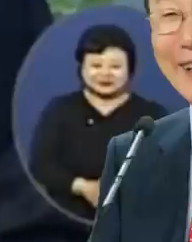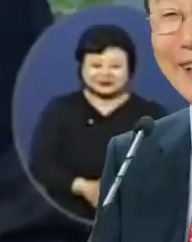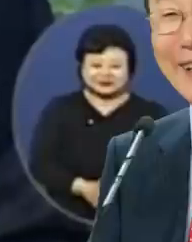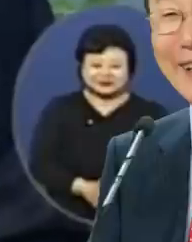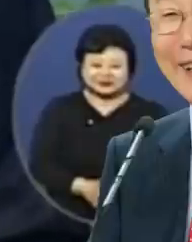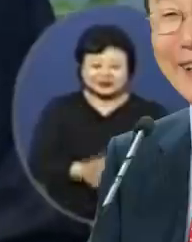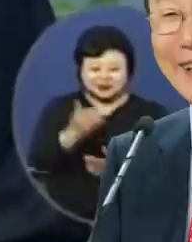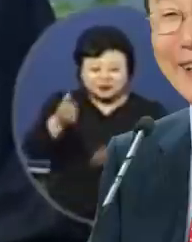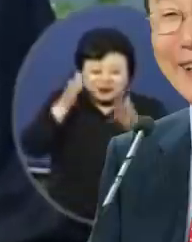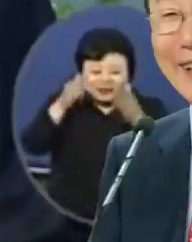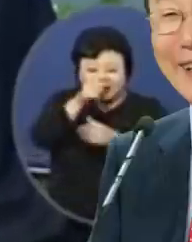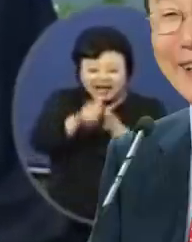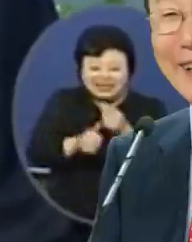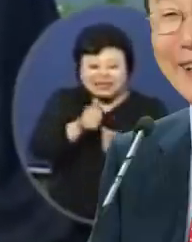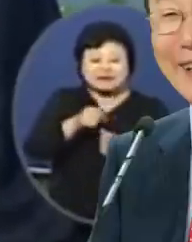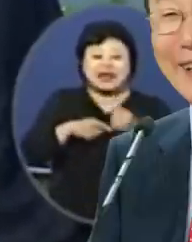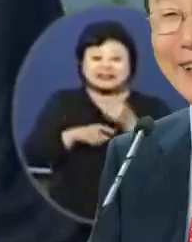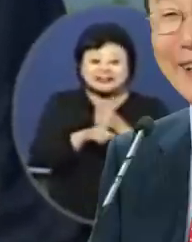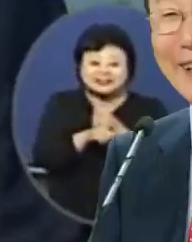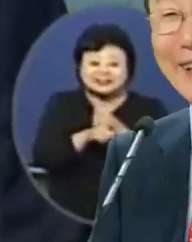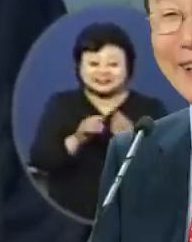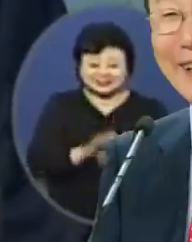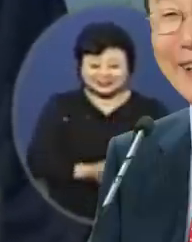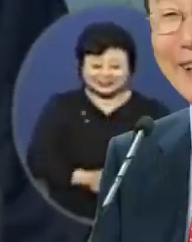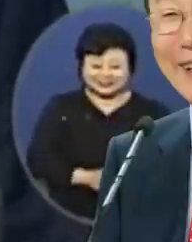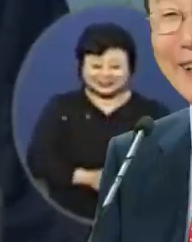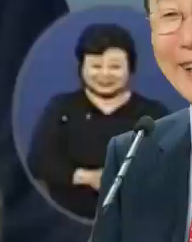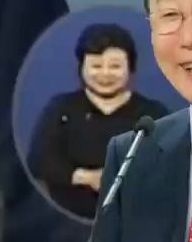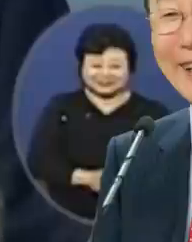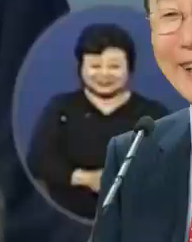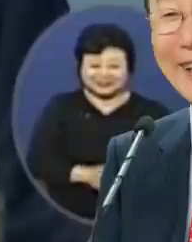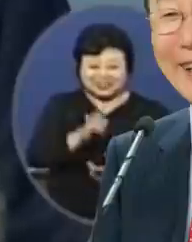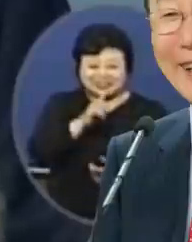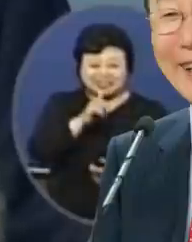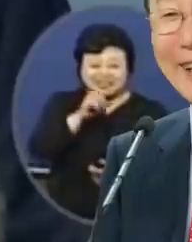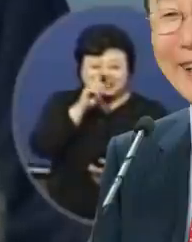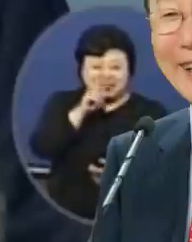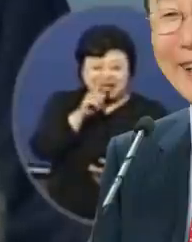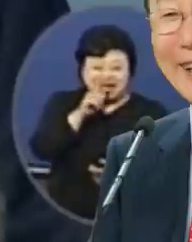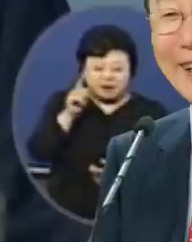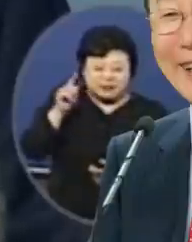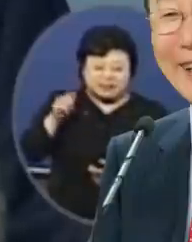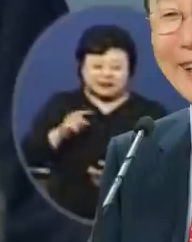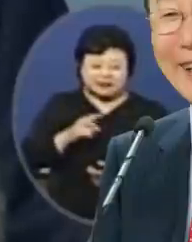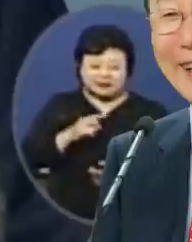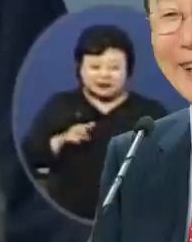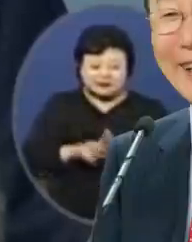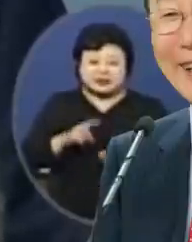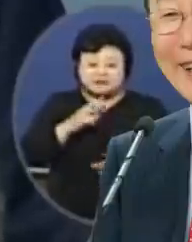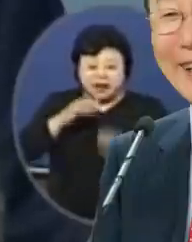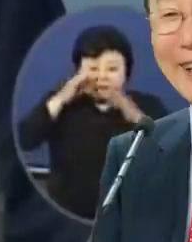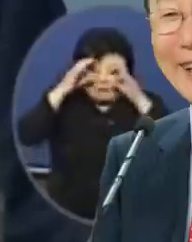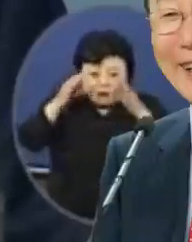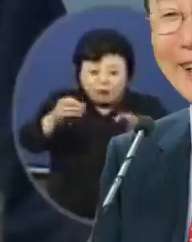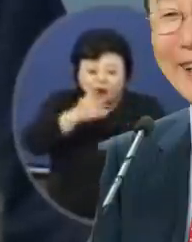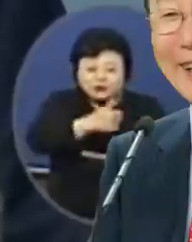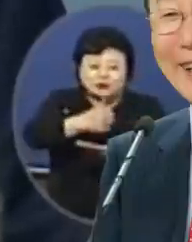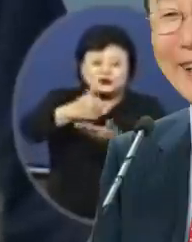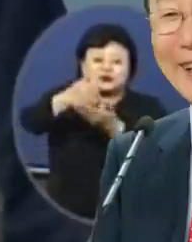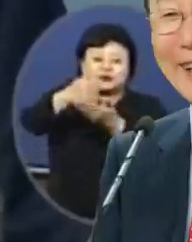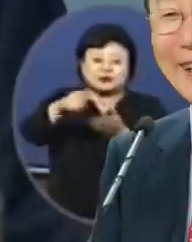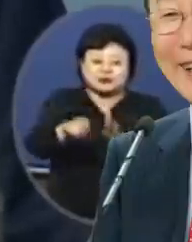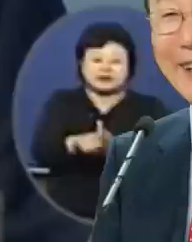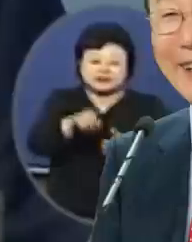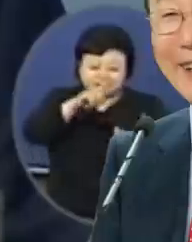이게 여러분을 향하신 하나님의 뜻입니다. 그러니 1% 믿음만 보면 주님께서 신약하지 않으시고 그